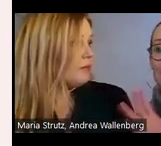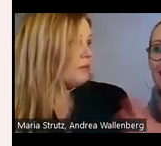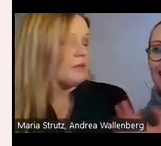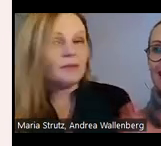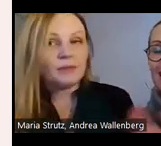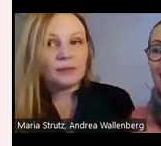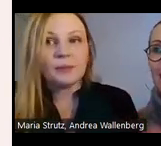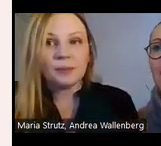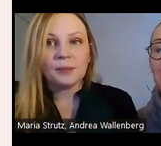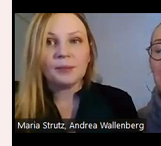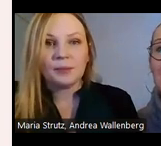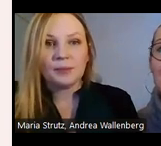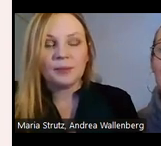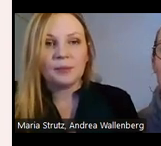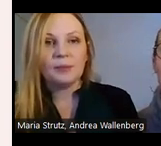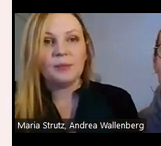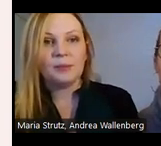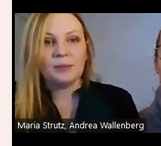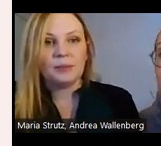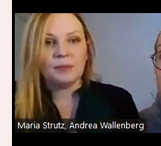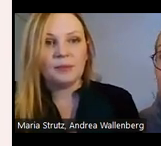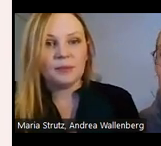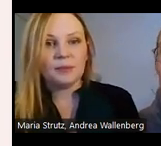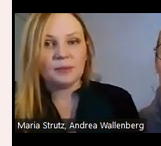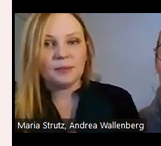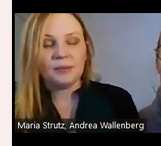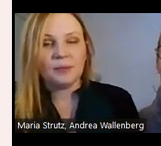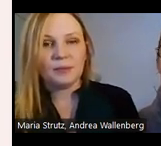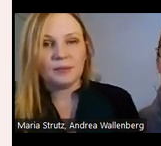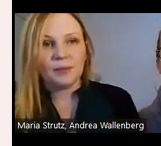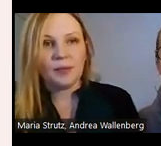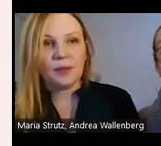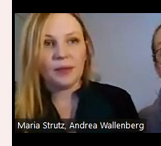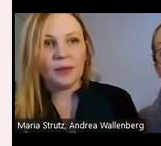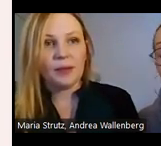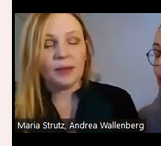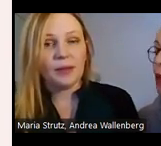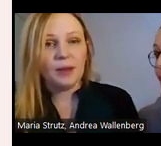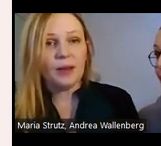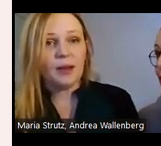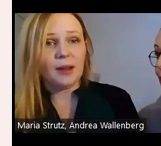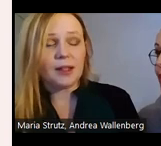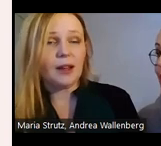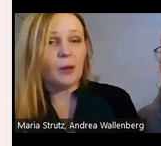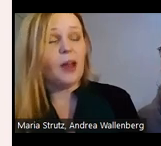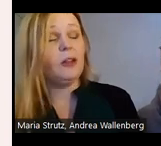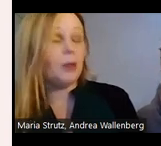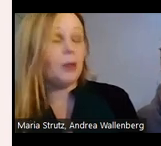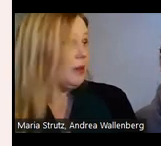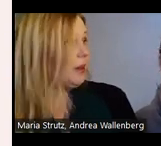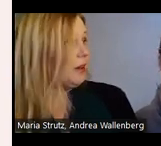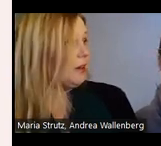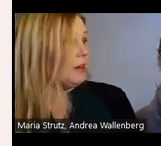att barnet sprattlar till så här med armar och ben när en vuxen kommer och pratar. med barnet. Så det är också kommunikation. Exakt. Och